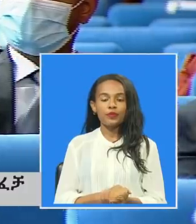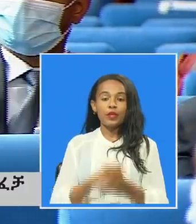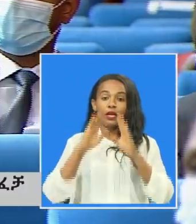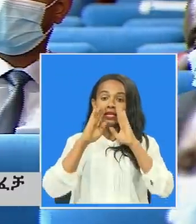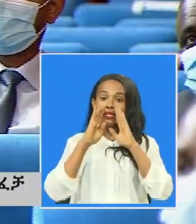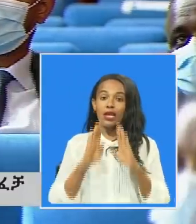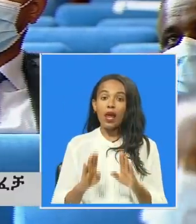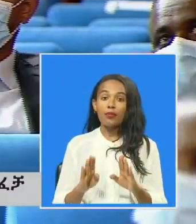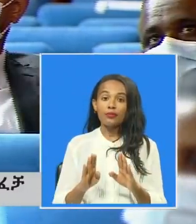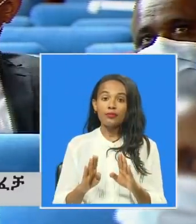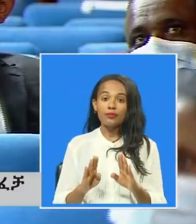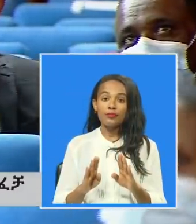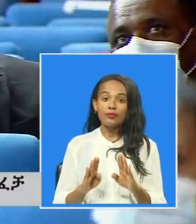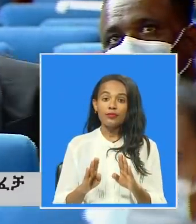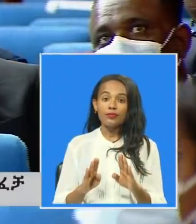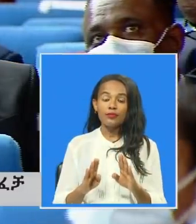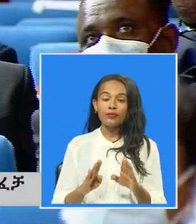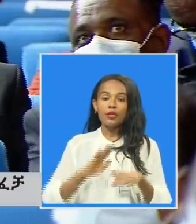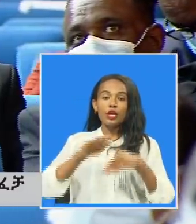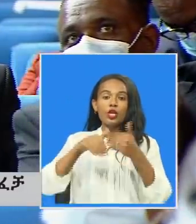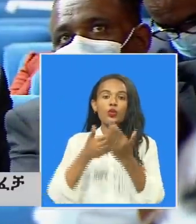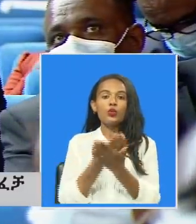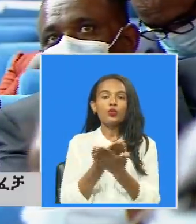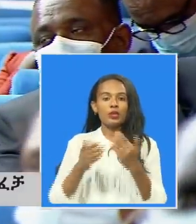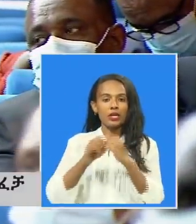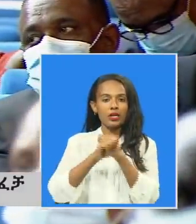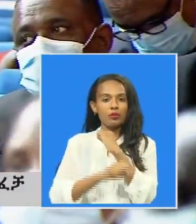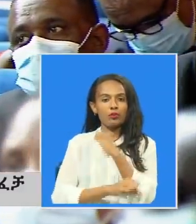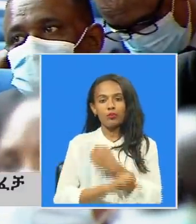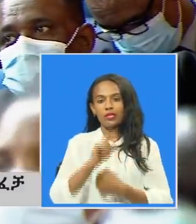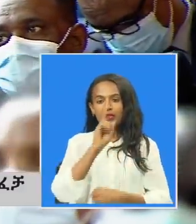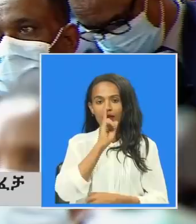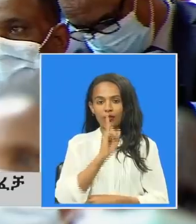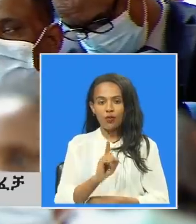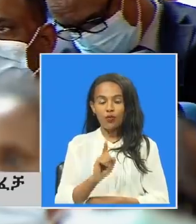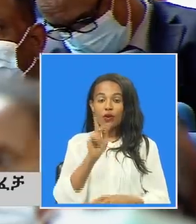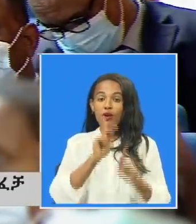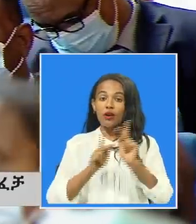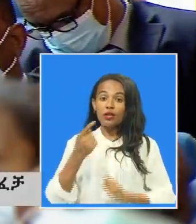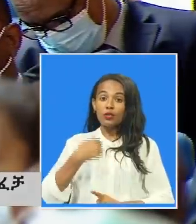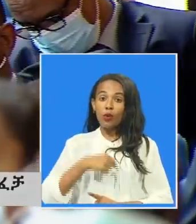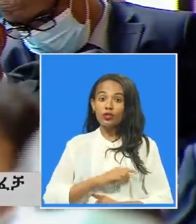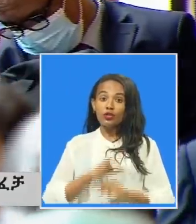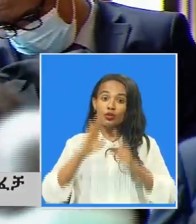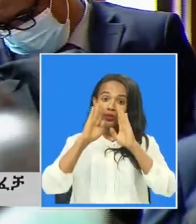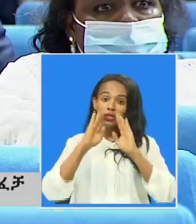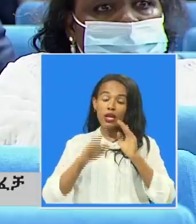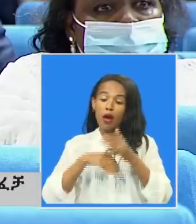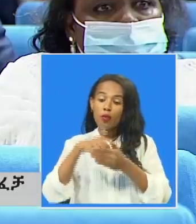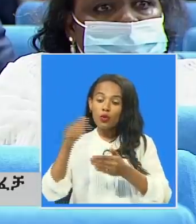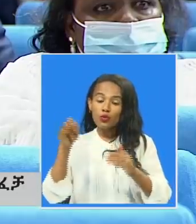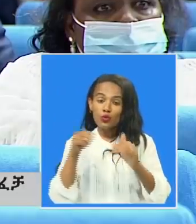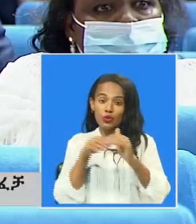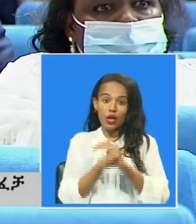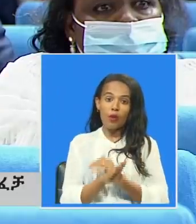ሰላም የሁሉም ነገር መሰረት ነው። ህዝባችን በሰላም ወጥቶ እንዲገባ